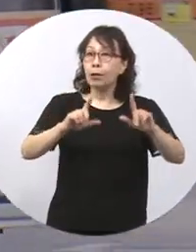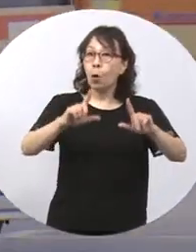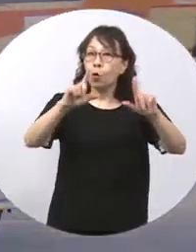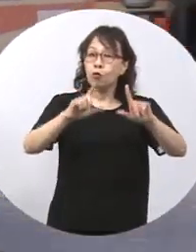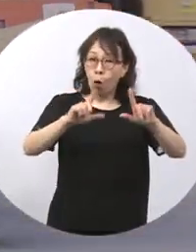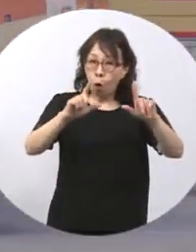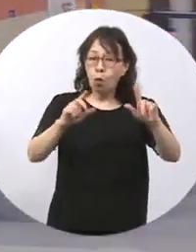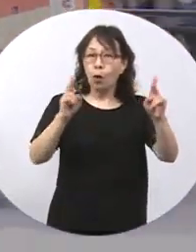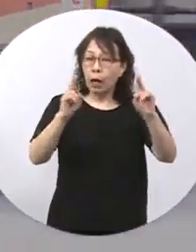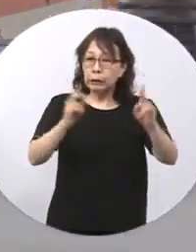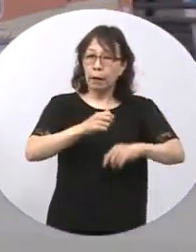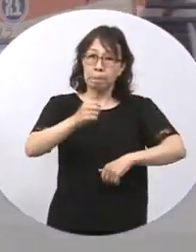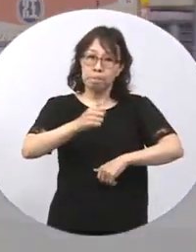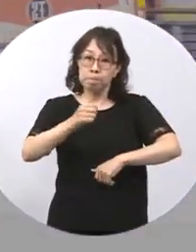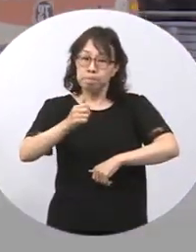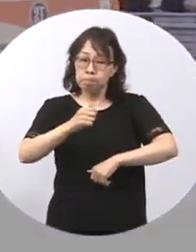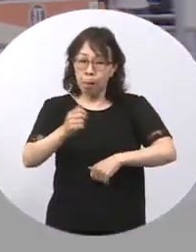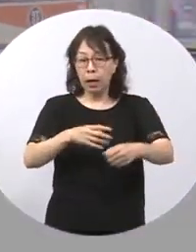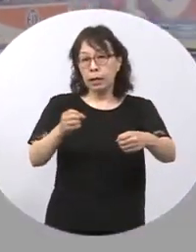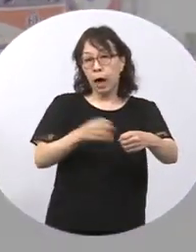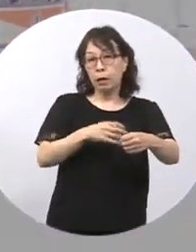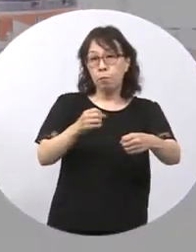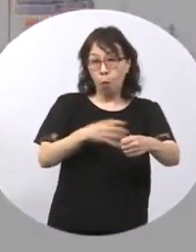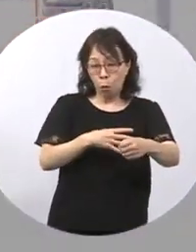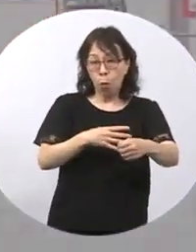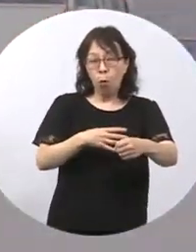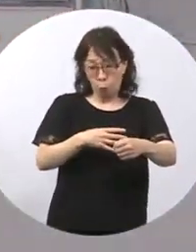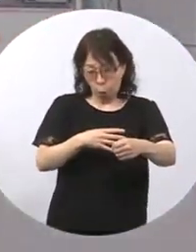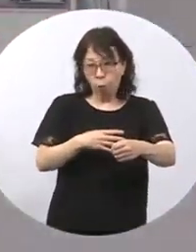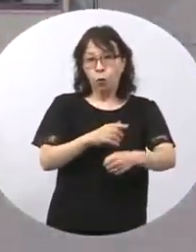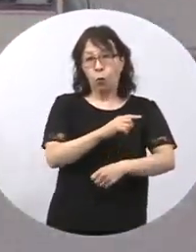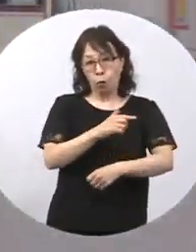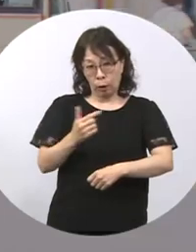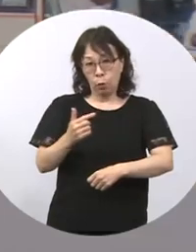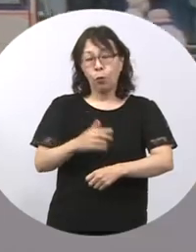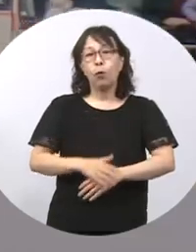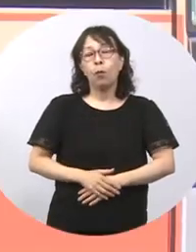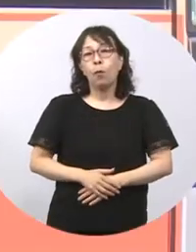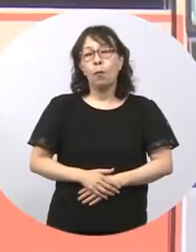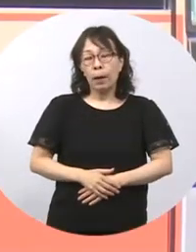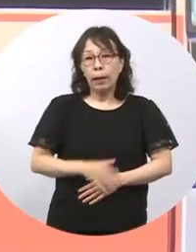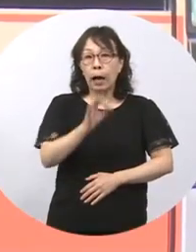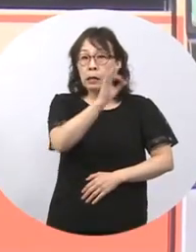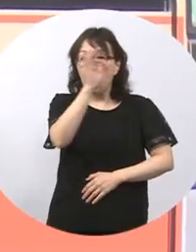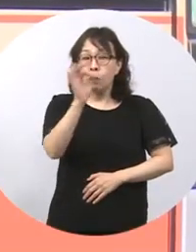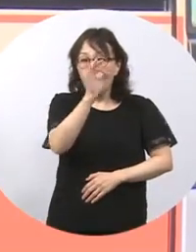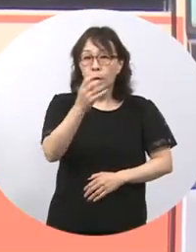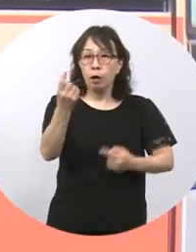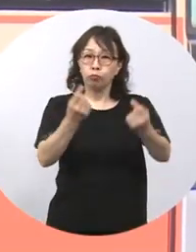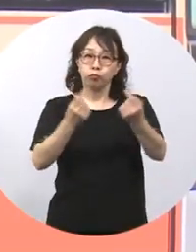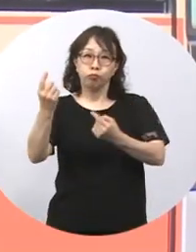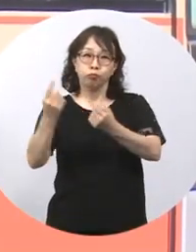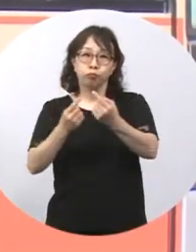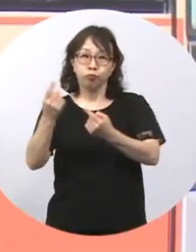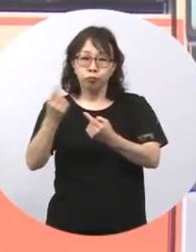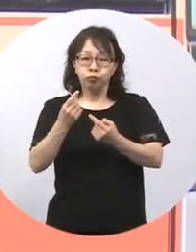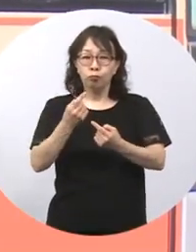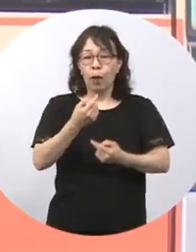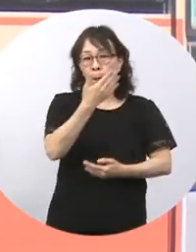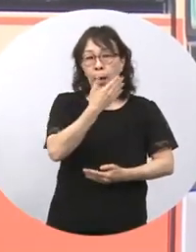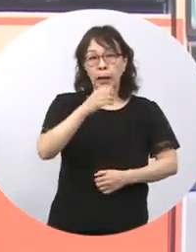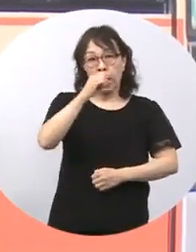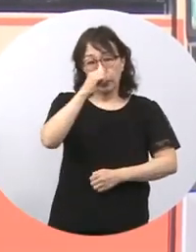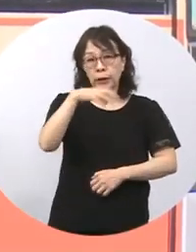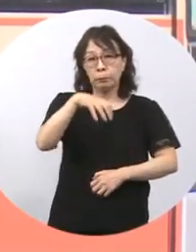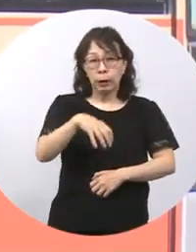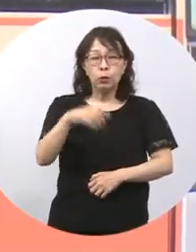心部への通勤、買い物の際や市外から観光などで訪れる際の利便性が比較的高い都市と言え